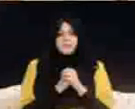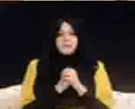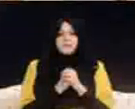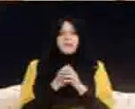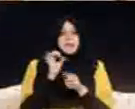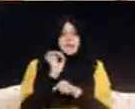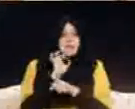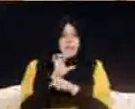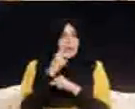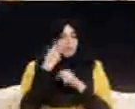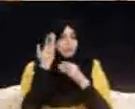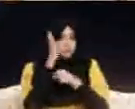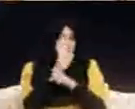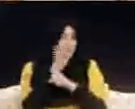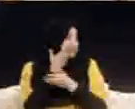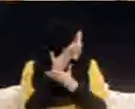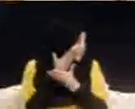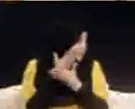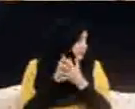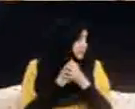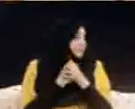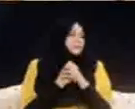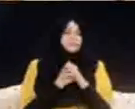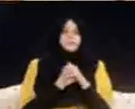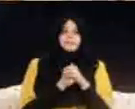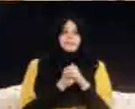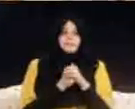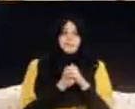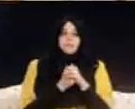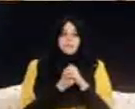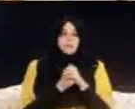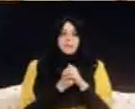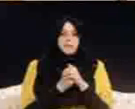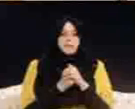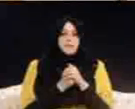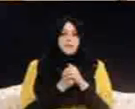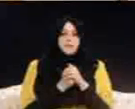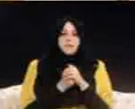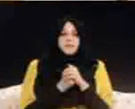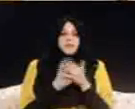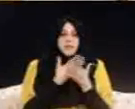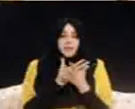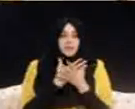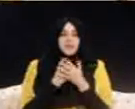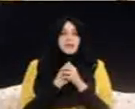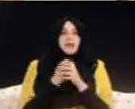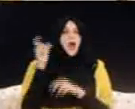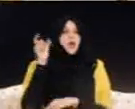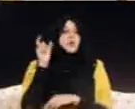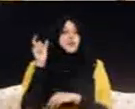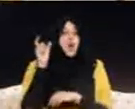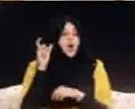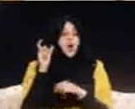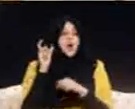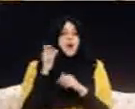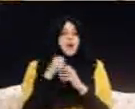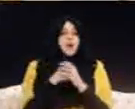رسالته هذه وصلت. نعم. فيا أخي الشريعة